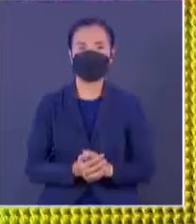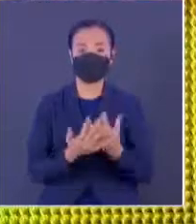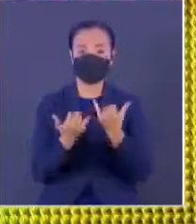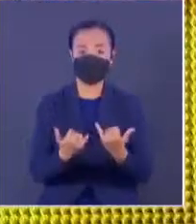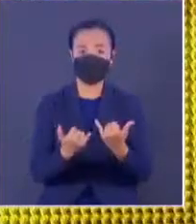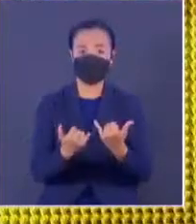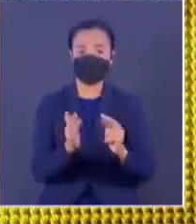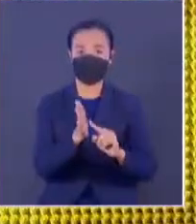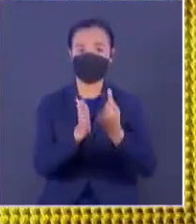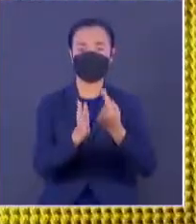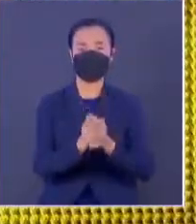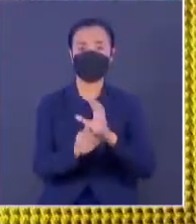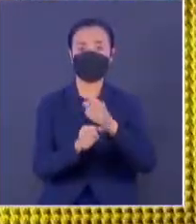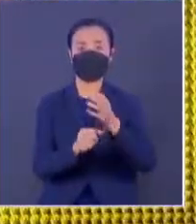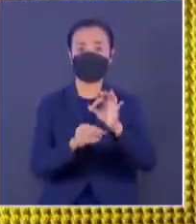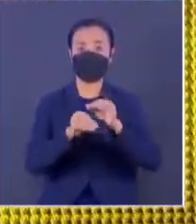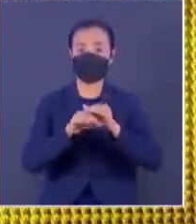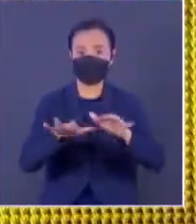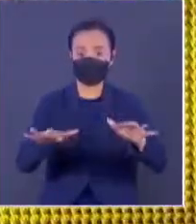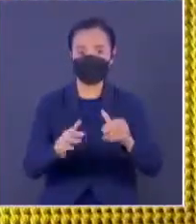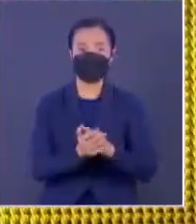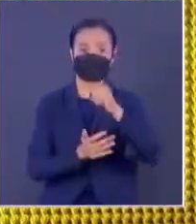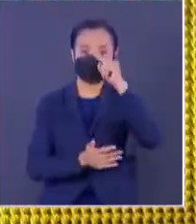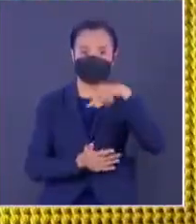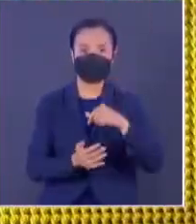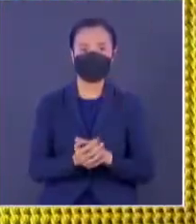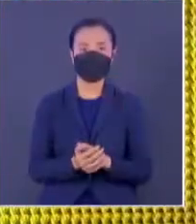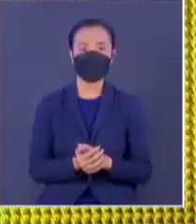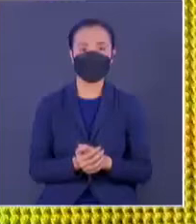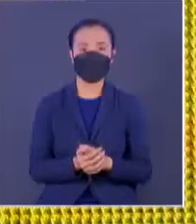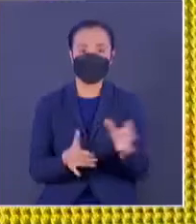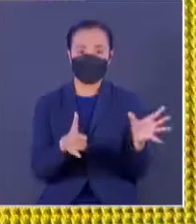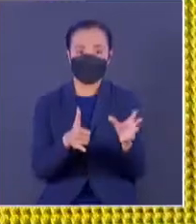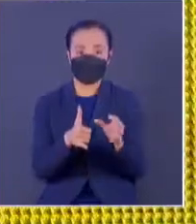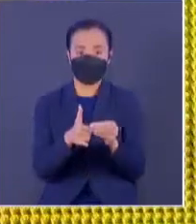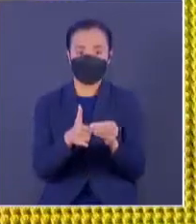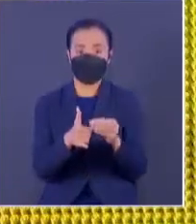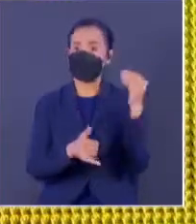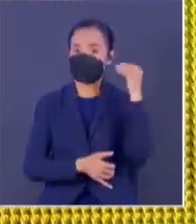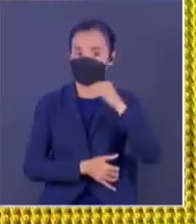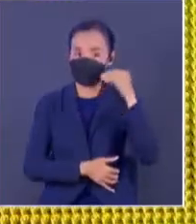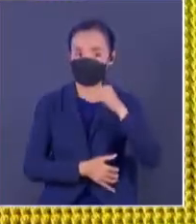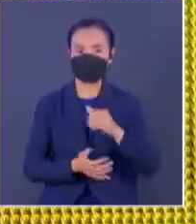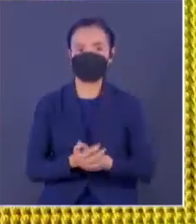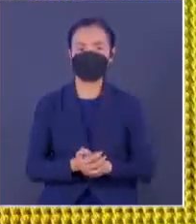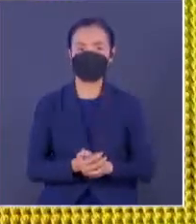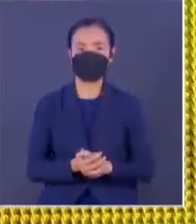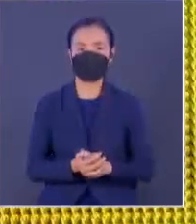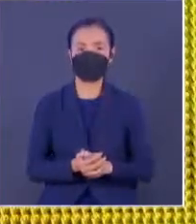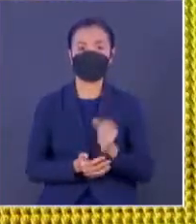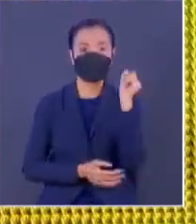วันนี้เราเริ่มต้นกันด้วยสถานการณ์การแพร่ระบาดโควิด -19 ในไทยนะคะที่ก็มียอดผู้ติดเชื้อเพิ่มขึ้นทุกวันค่ะล่าสุดนะคะก็